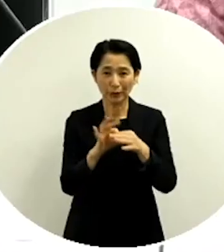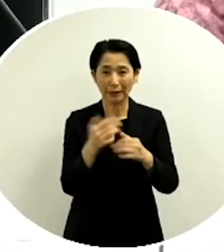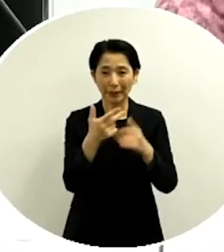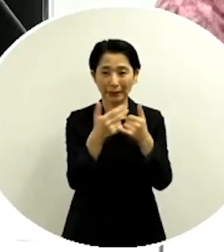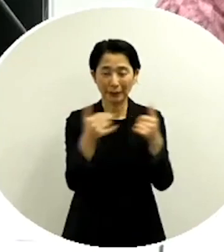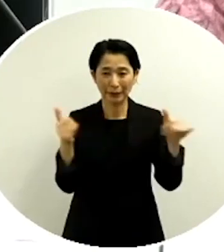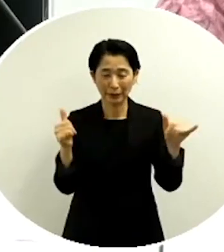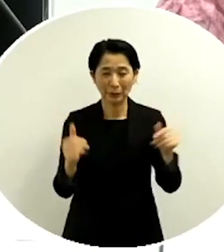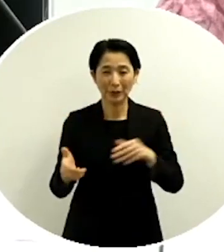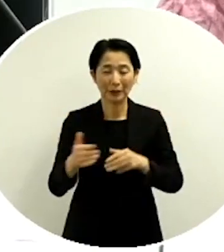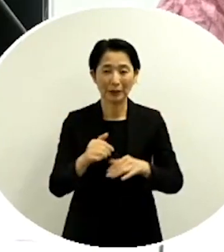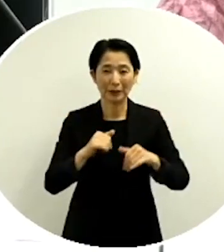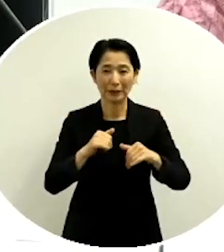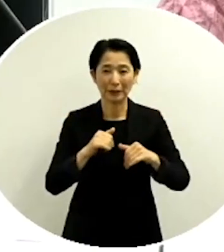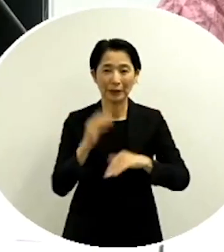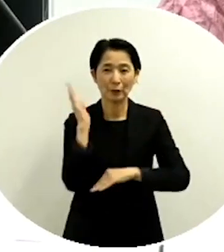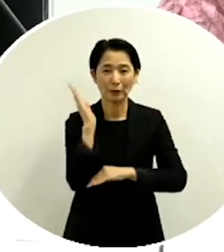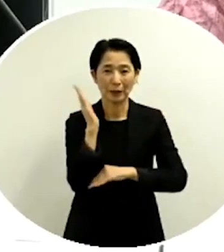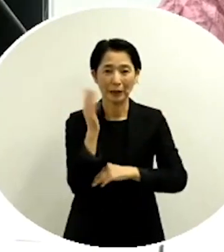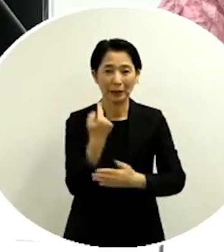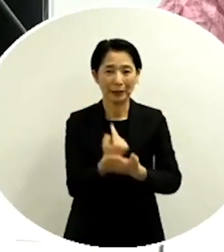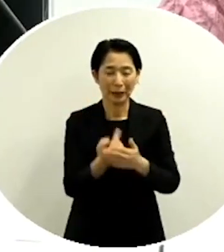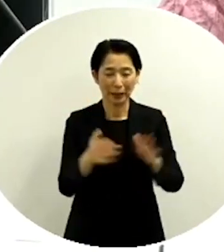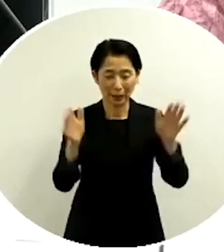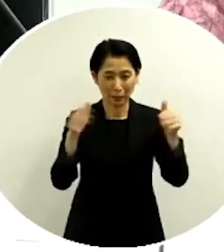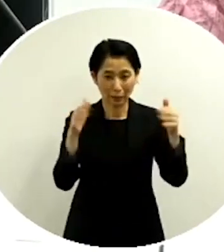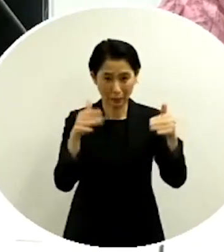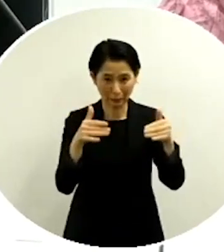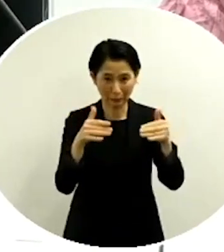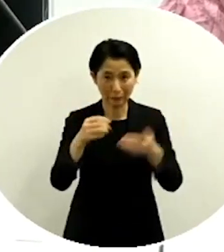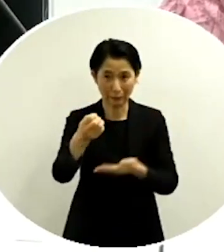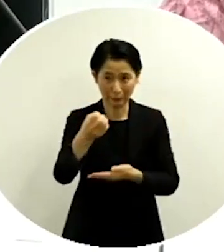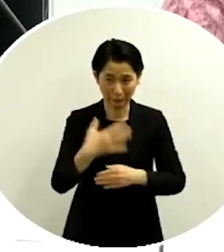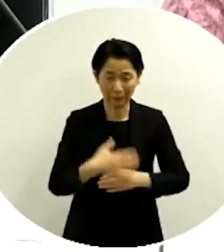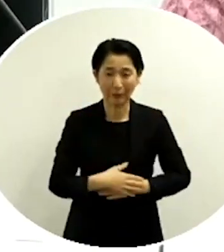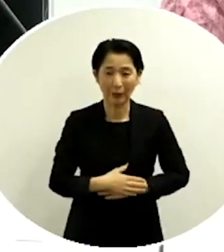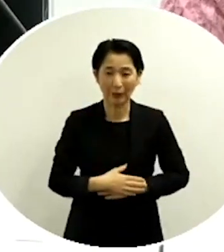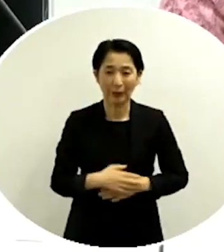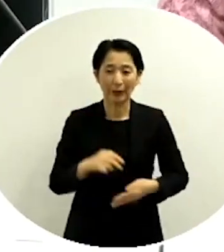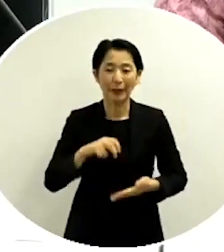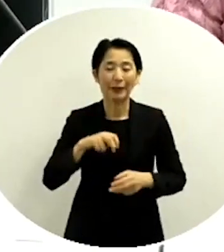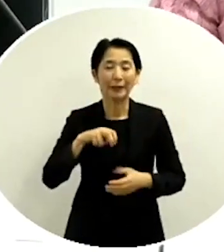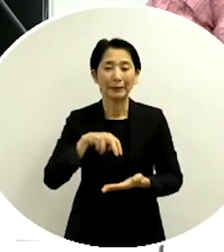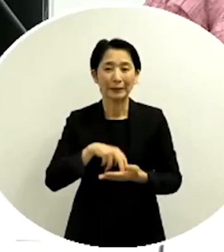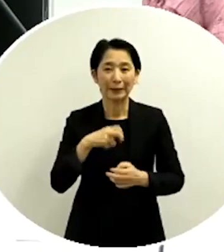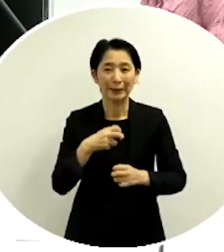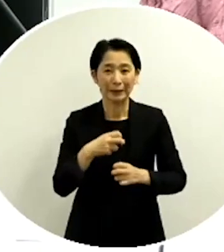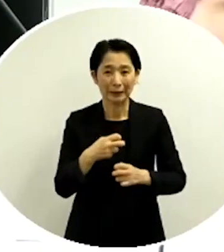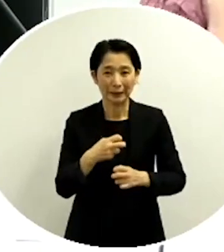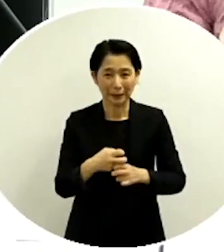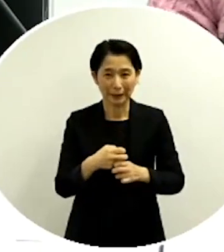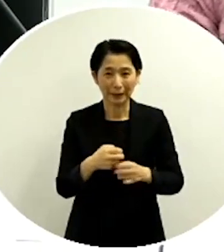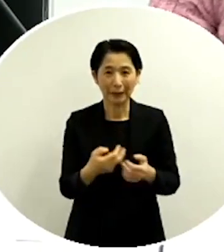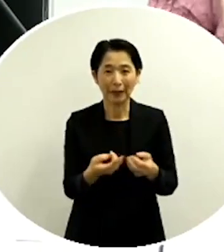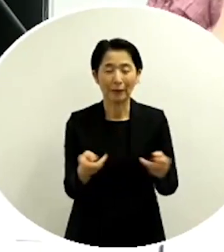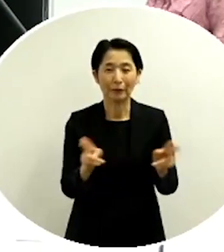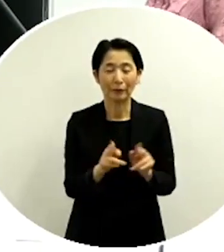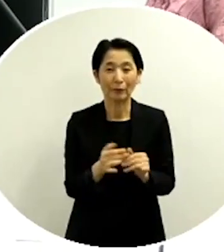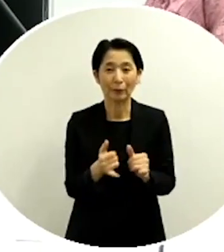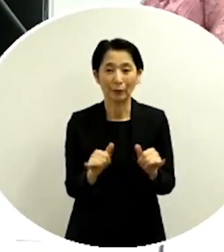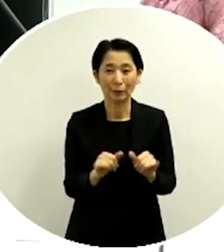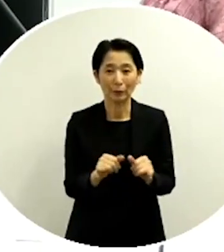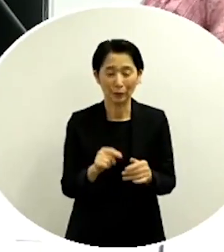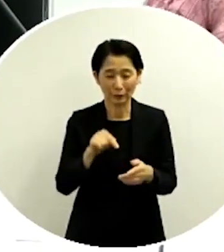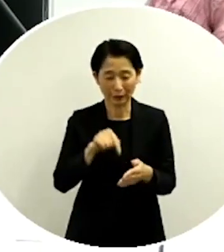呼び込み相互に交流する場として魔球池民主党時代には立憲フェスというイベントを開催していましたそれは先ほどの討論でも